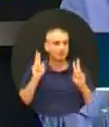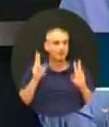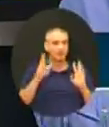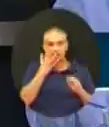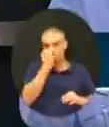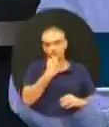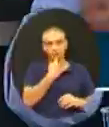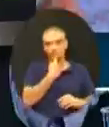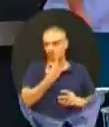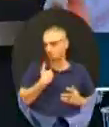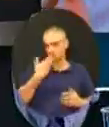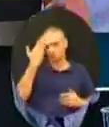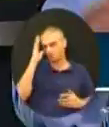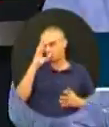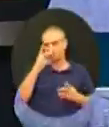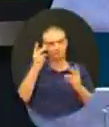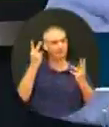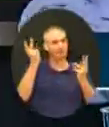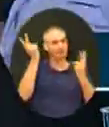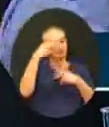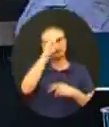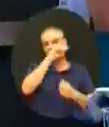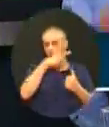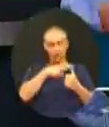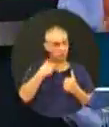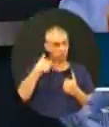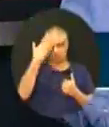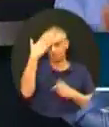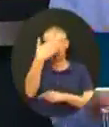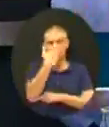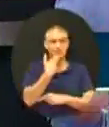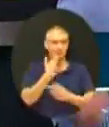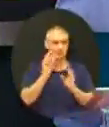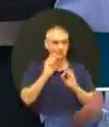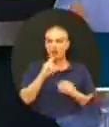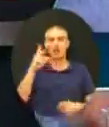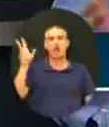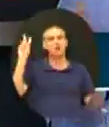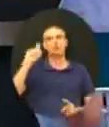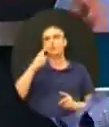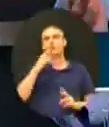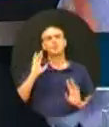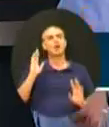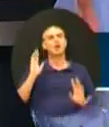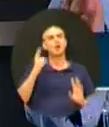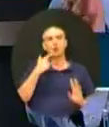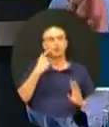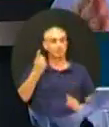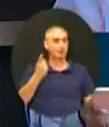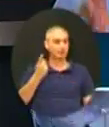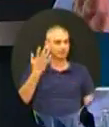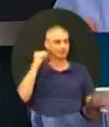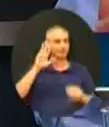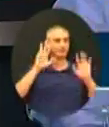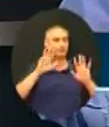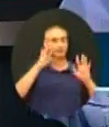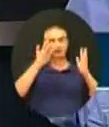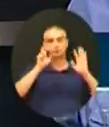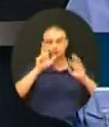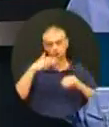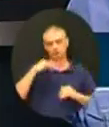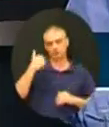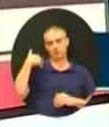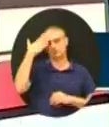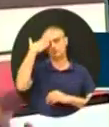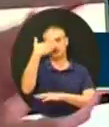חמאס סליחה אומרת, קודם כל אנחנו לא מכירים באוסלו, לא מכירים בישראל בכלל. אשף לא אמר אני לא מכיר, אשף אמר בספטמבר 93 אני